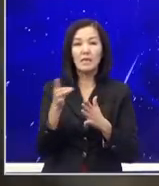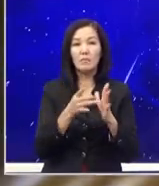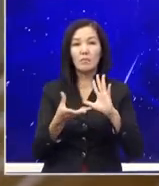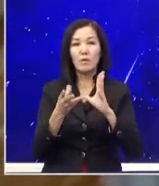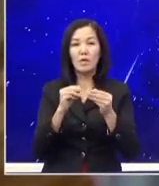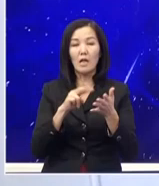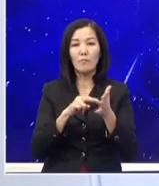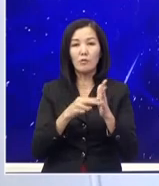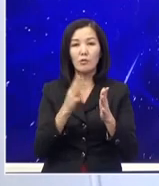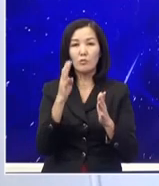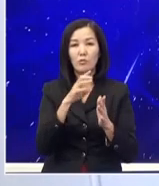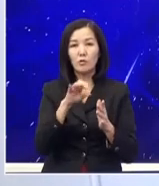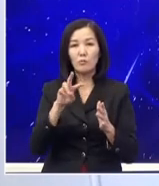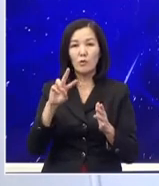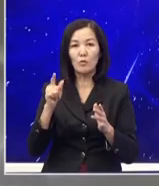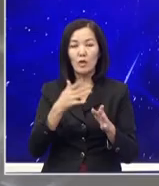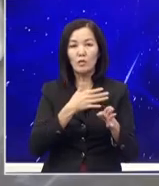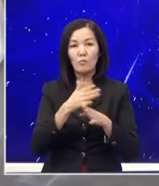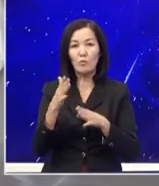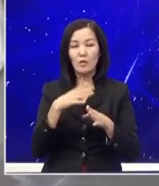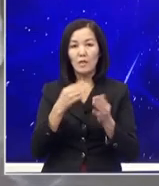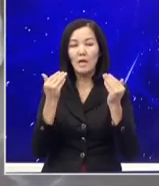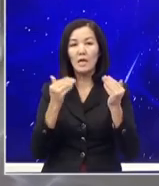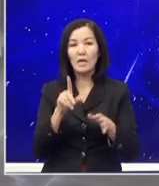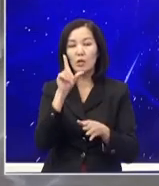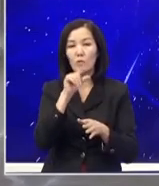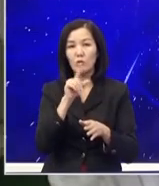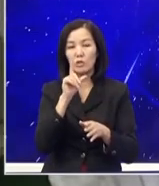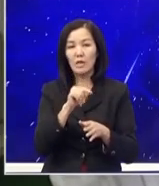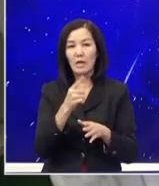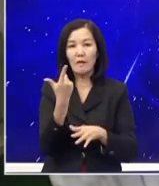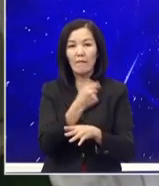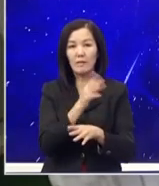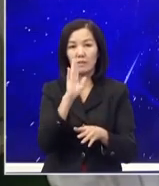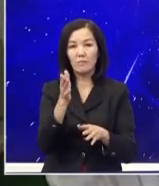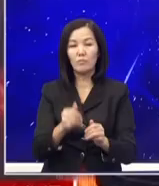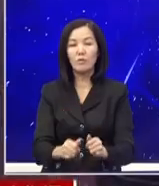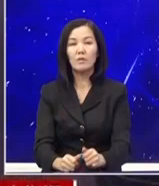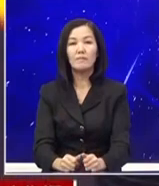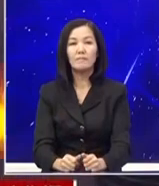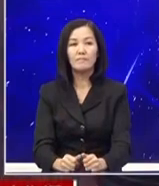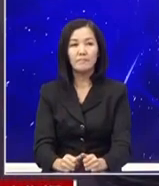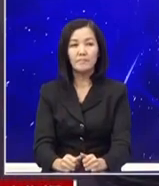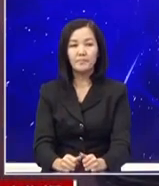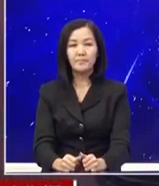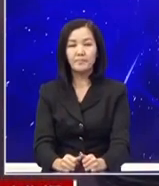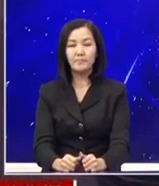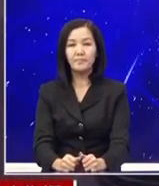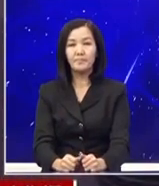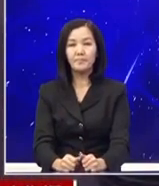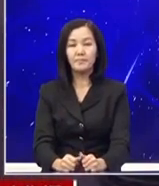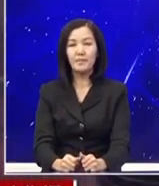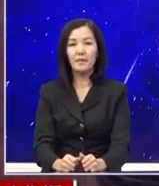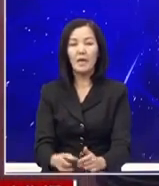бюджеттен 400 миллион теңге қаражат бөлінген. Енді құстарға да вакцина салынбақ. Было выделено еще